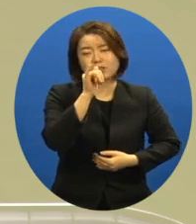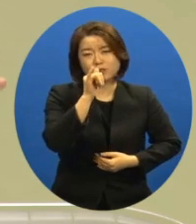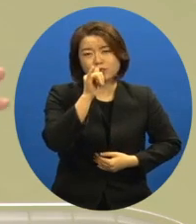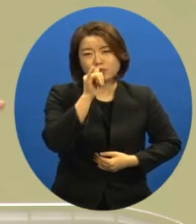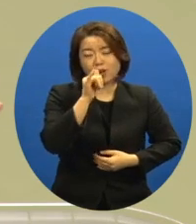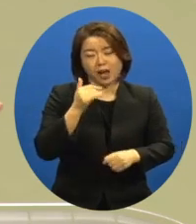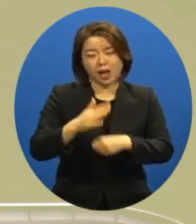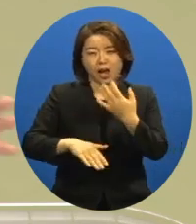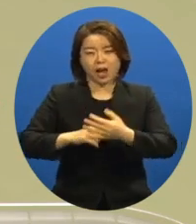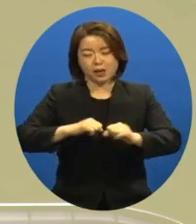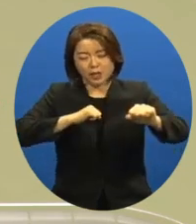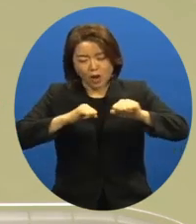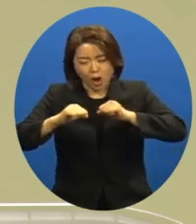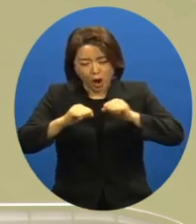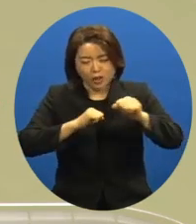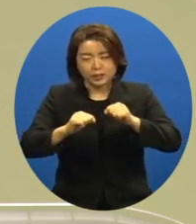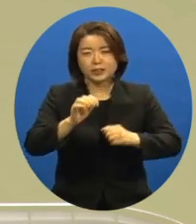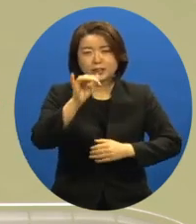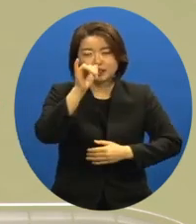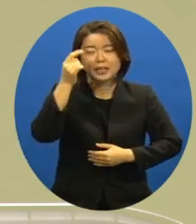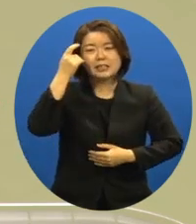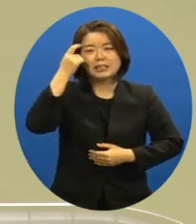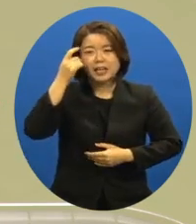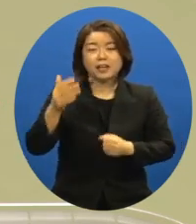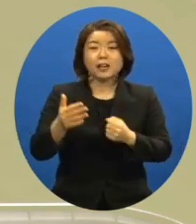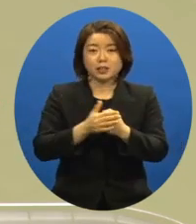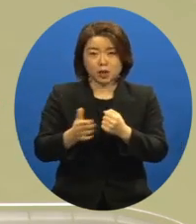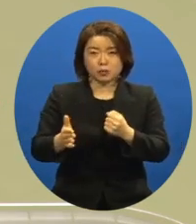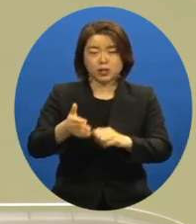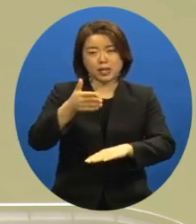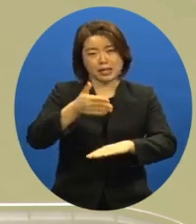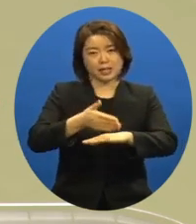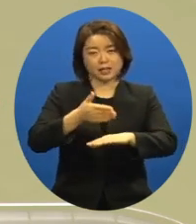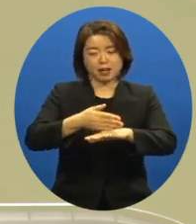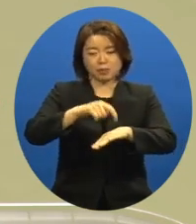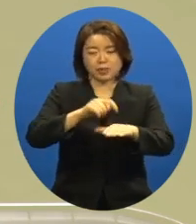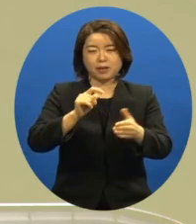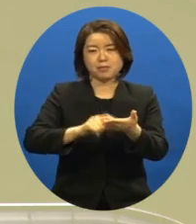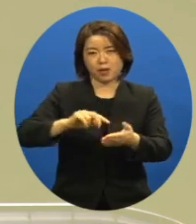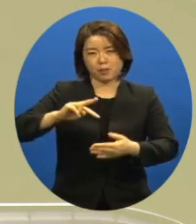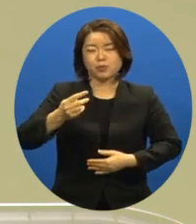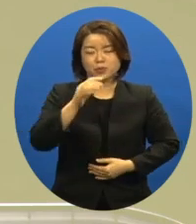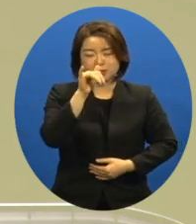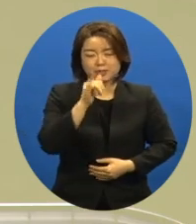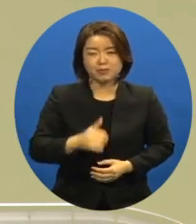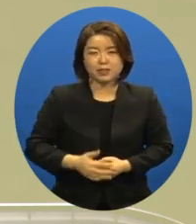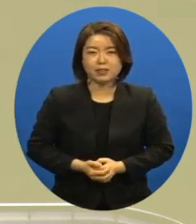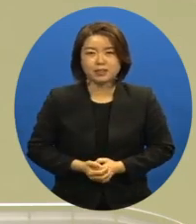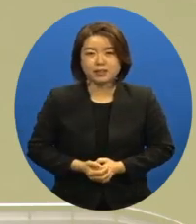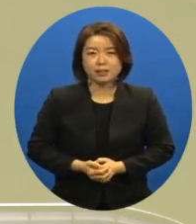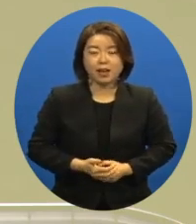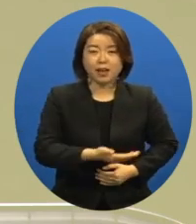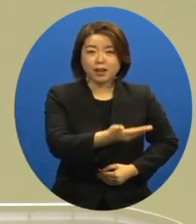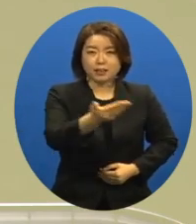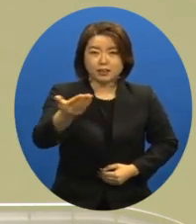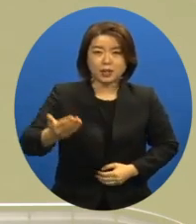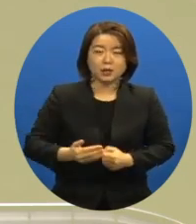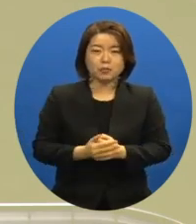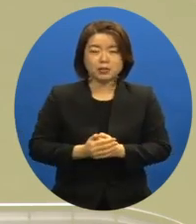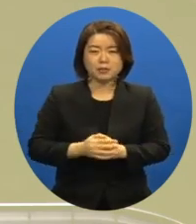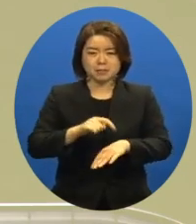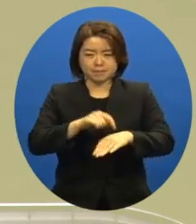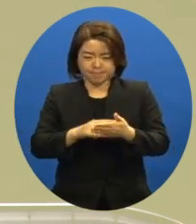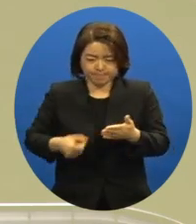하나님께서 역사하셨다는 생각이 들어서 감사한 마음도 있습니다. 여러분이 정말